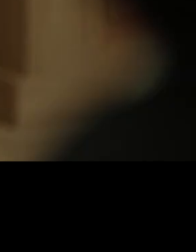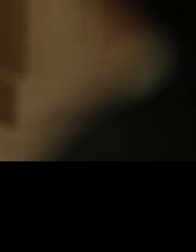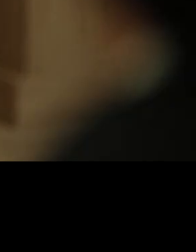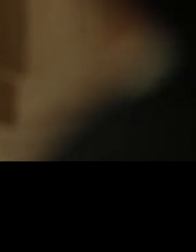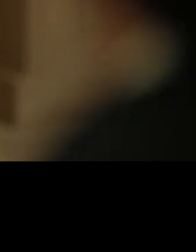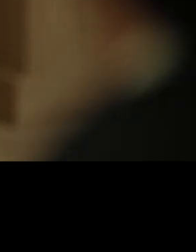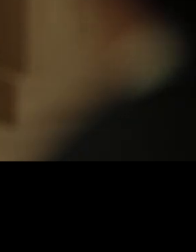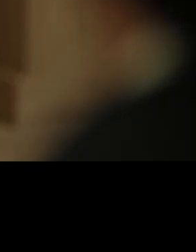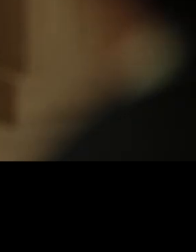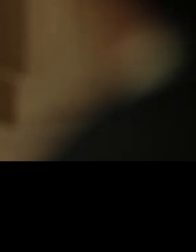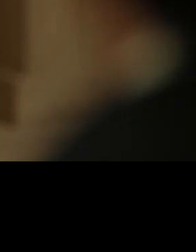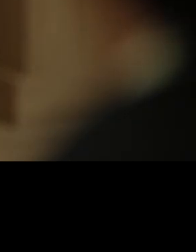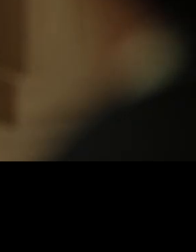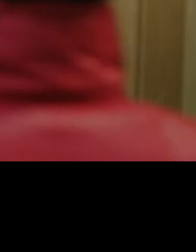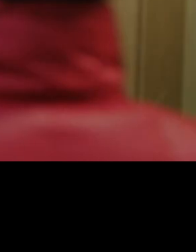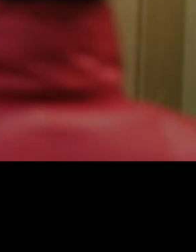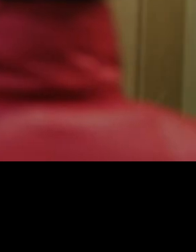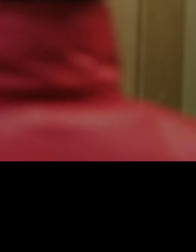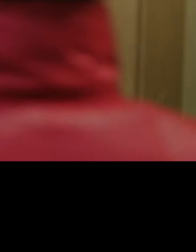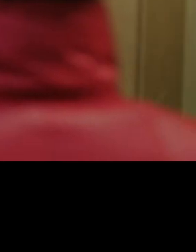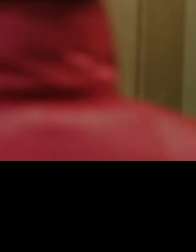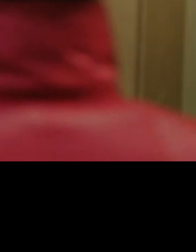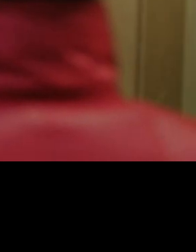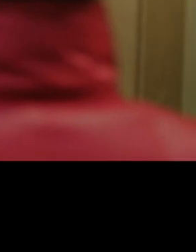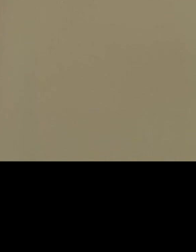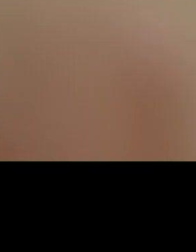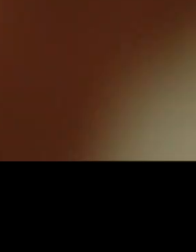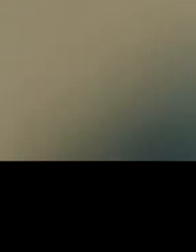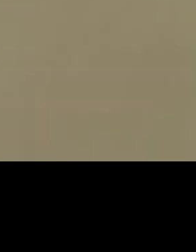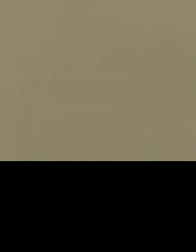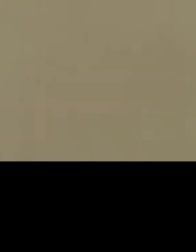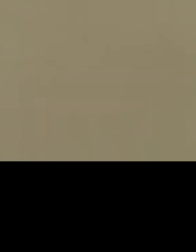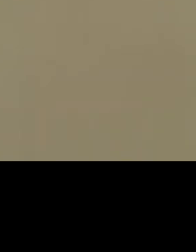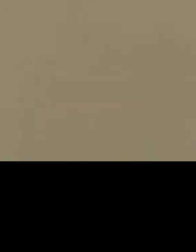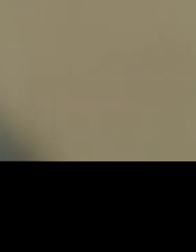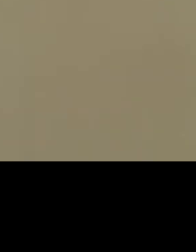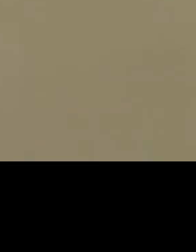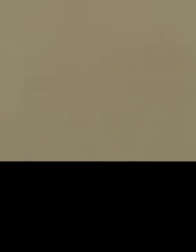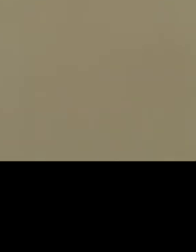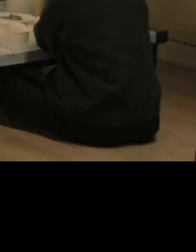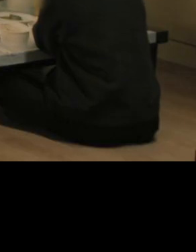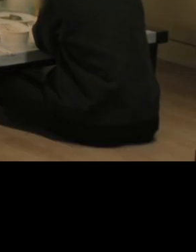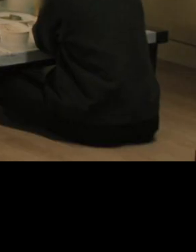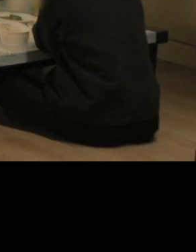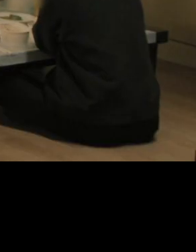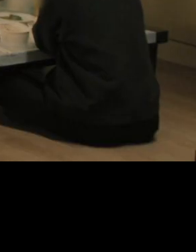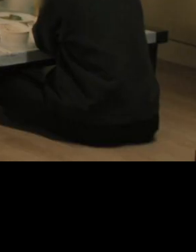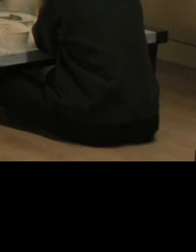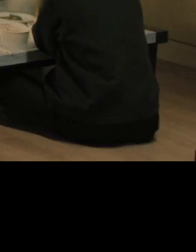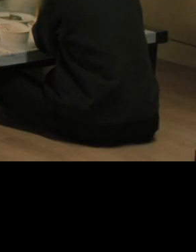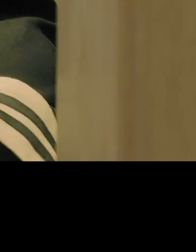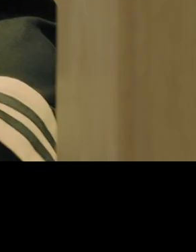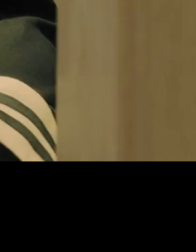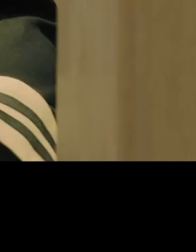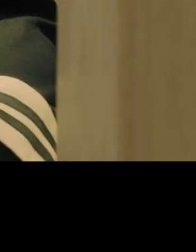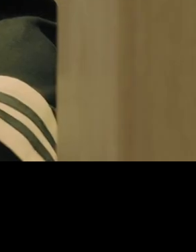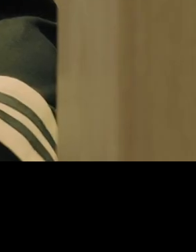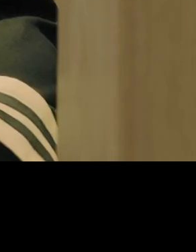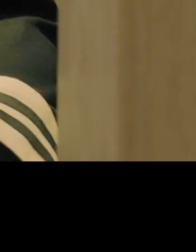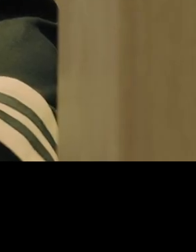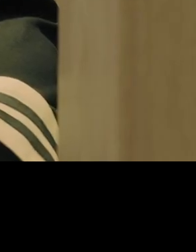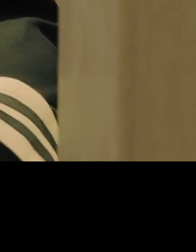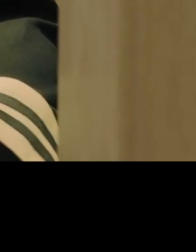내가 감옥에 8년 있었다. 8년 만에 출소한 호성은 동생 종성에게 애물단지 취급당하고 형이 사고 쳐서 진지하게